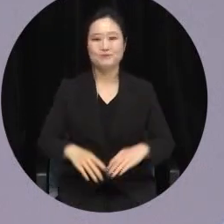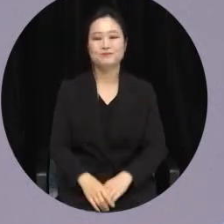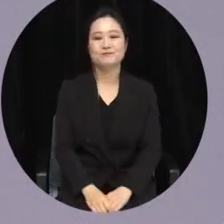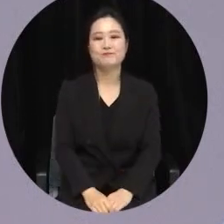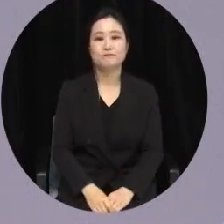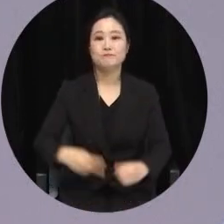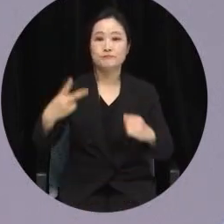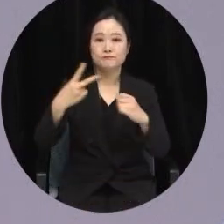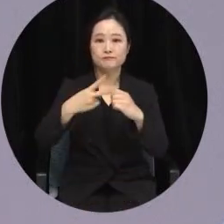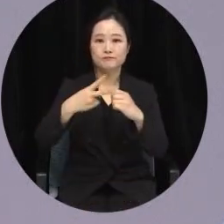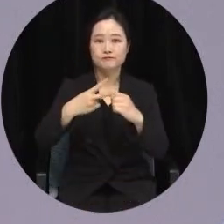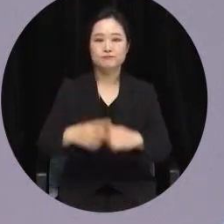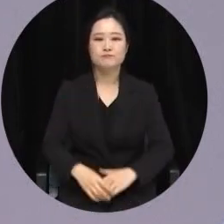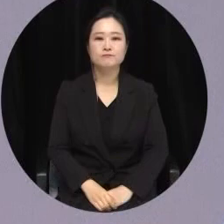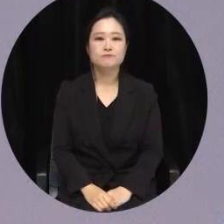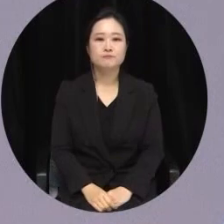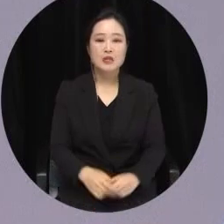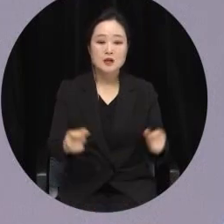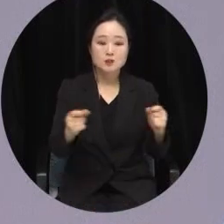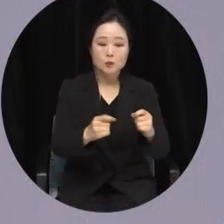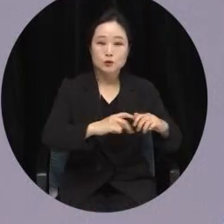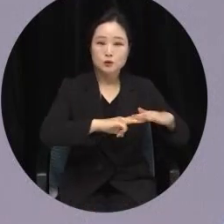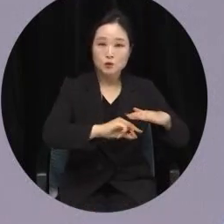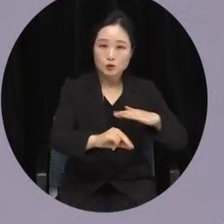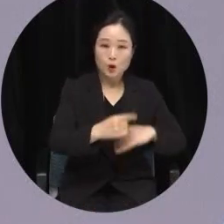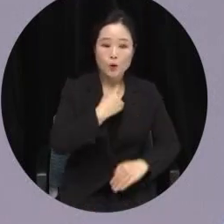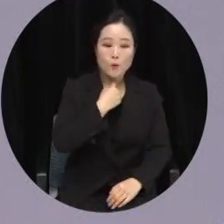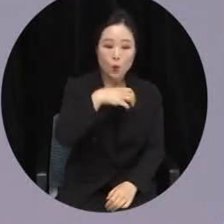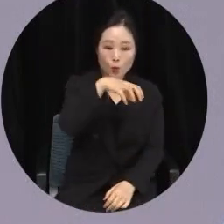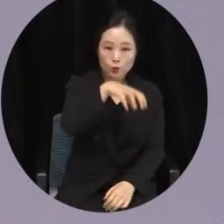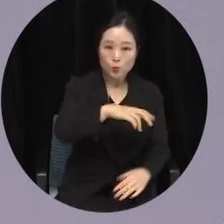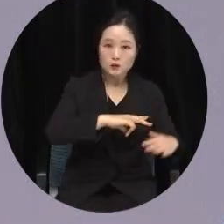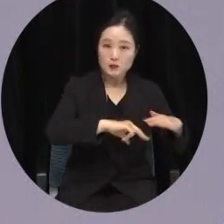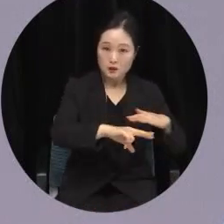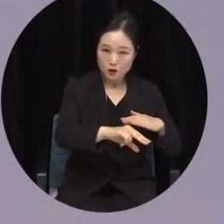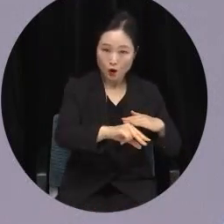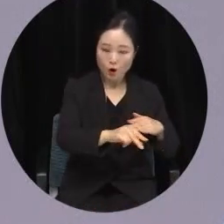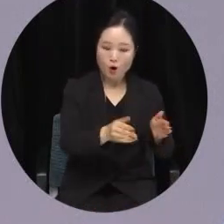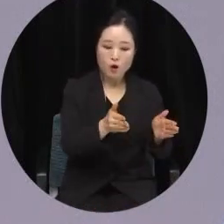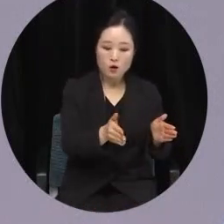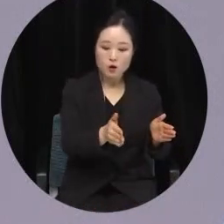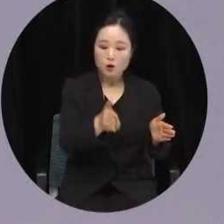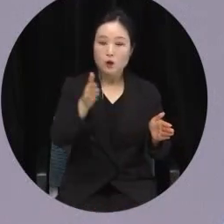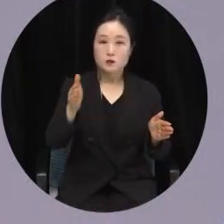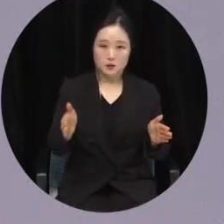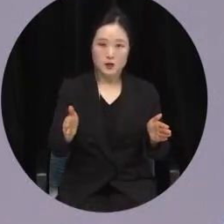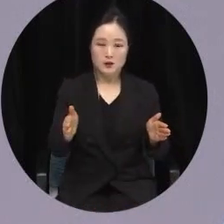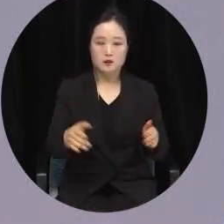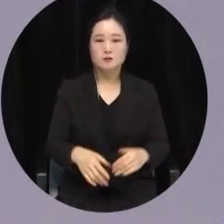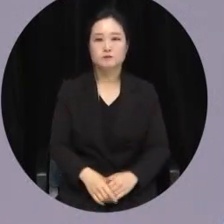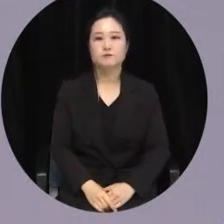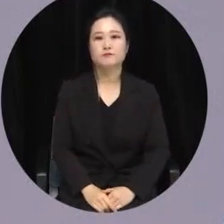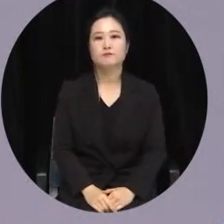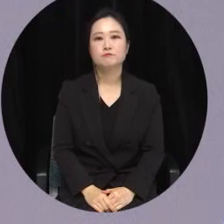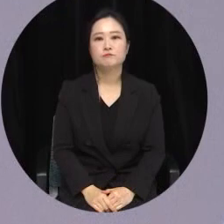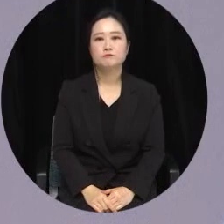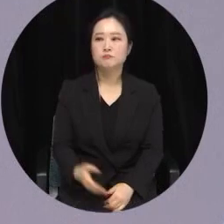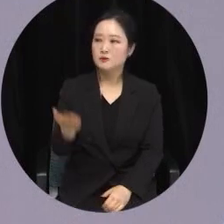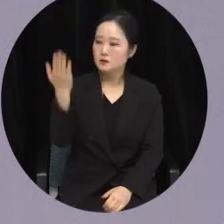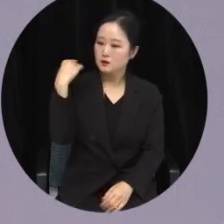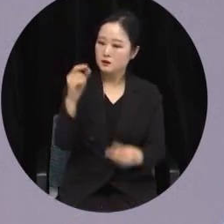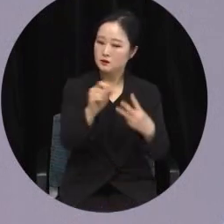두 번째, 경전철 목동선 연장은 아까도 설명드렸듯이 지난